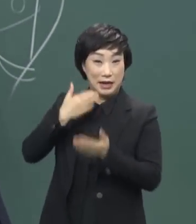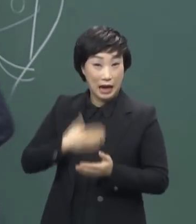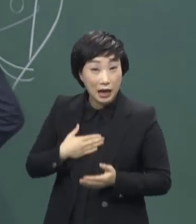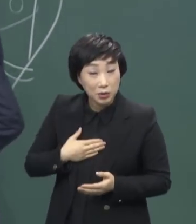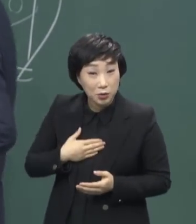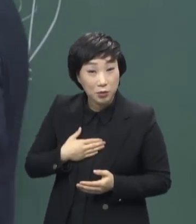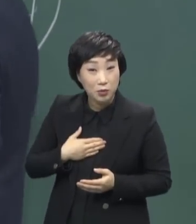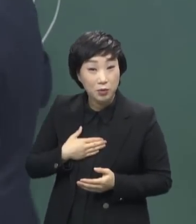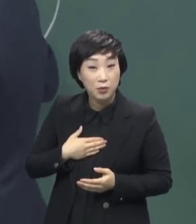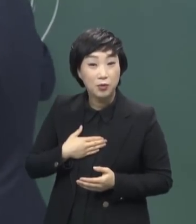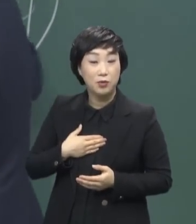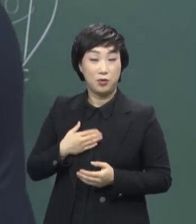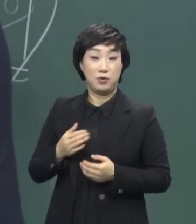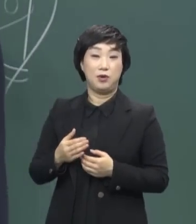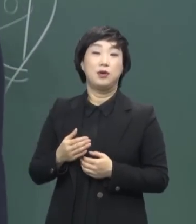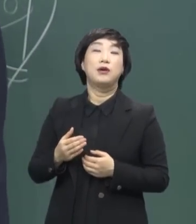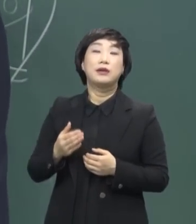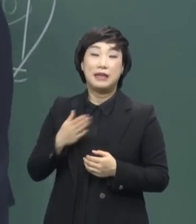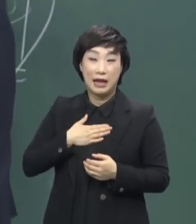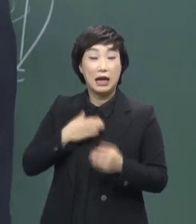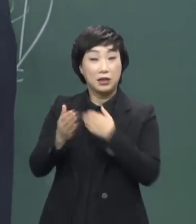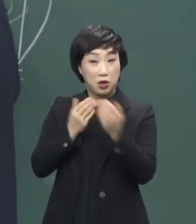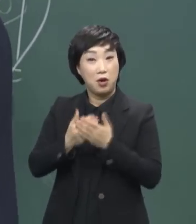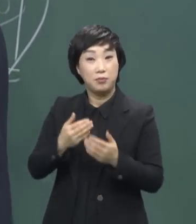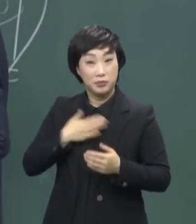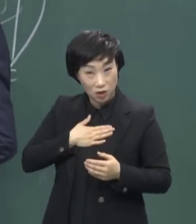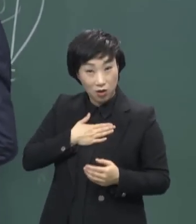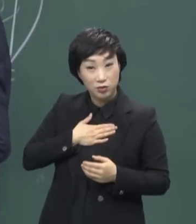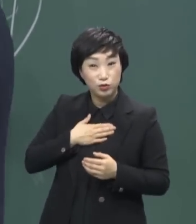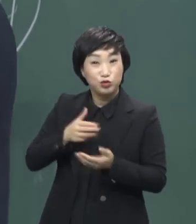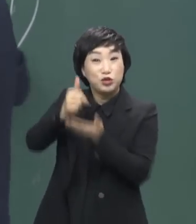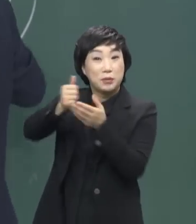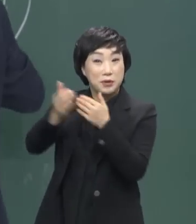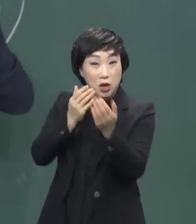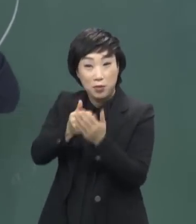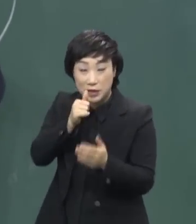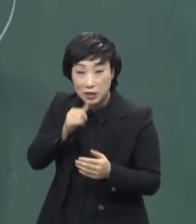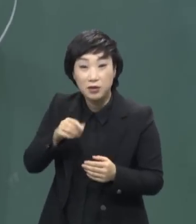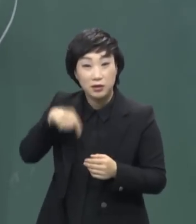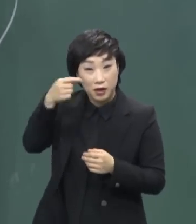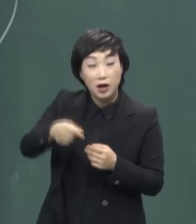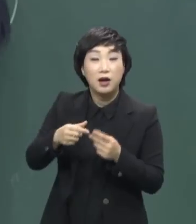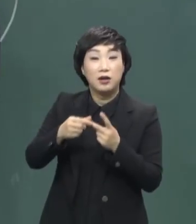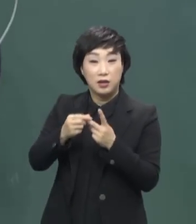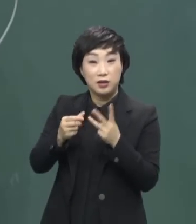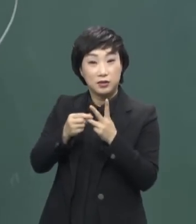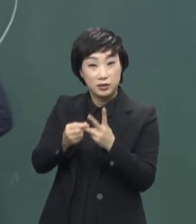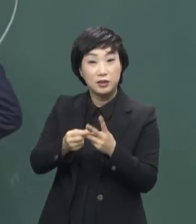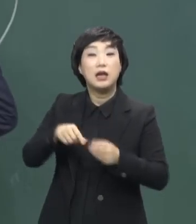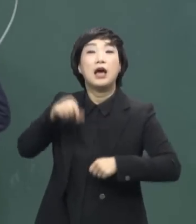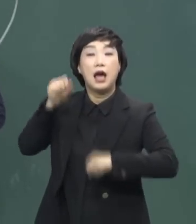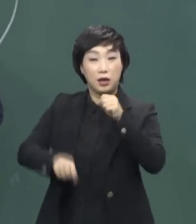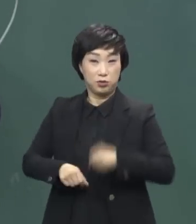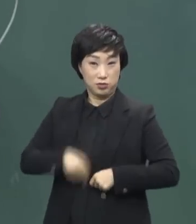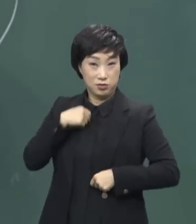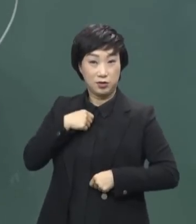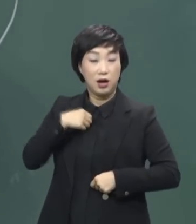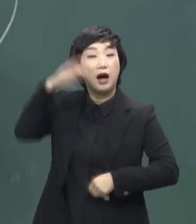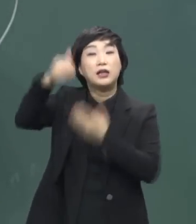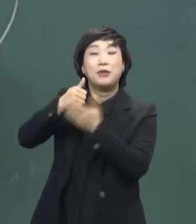알고 내가 경험으로 그를 체험하고 행동하지 않으면 안 되는